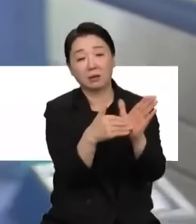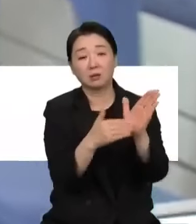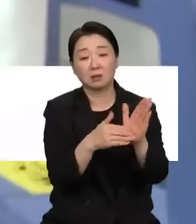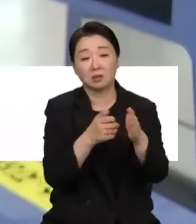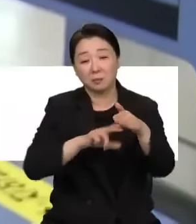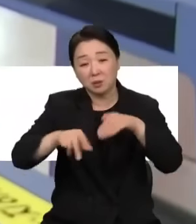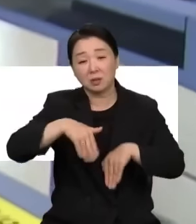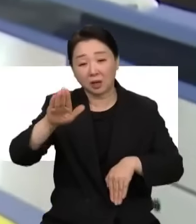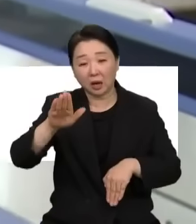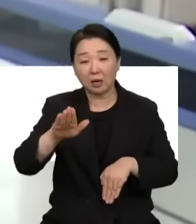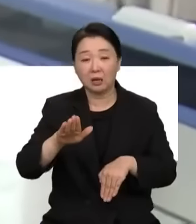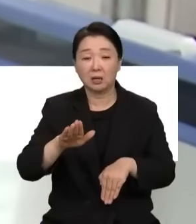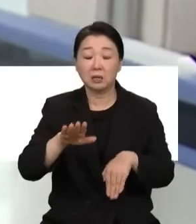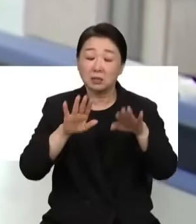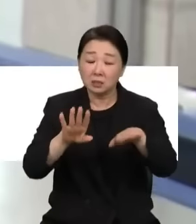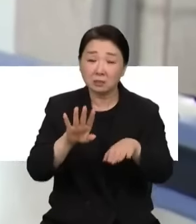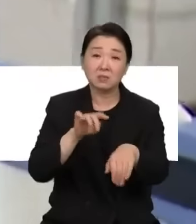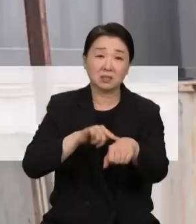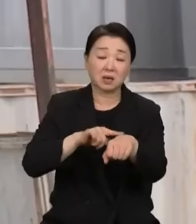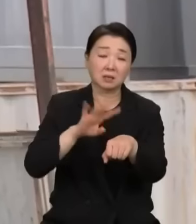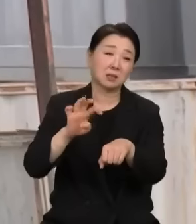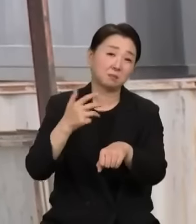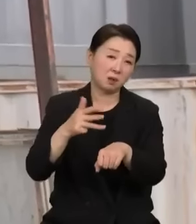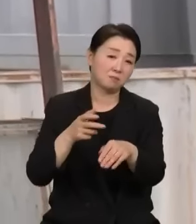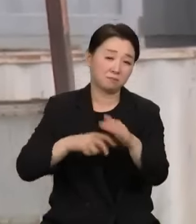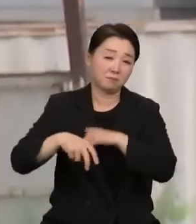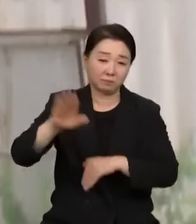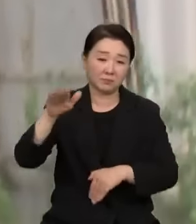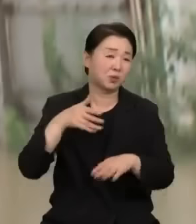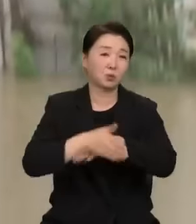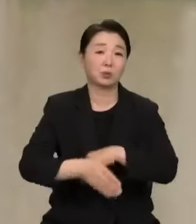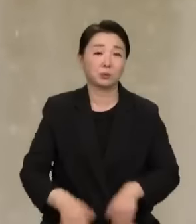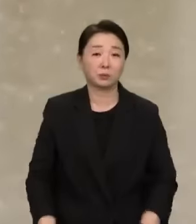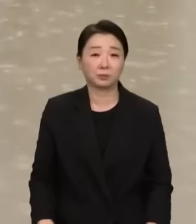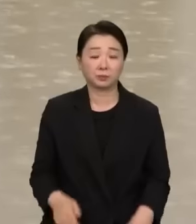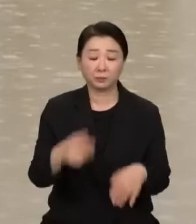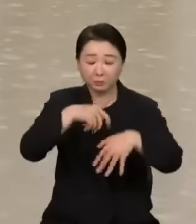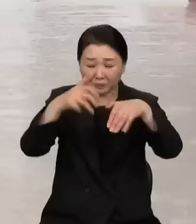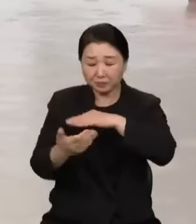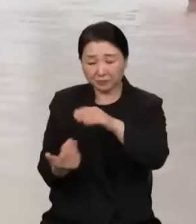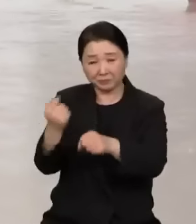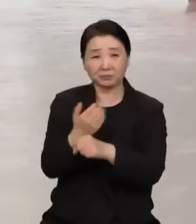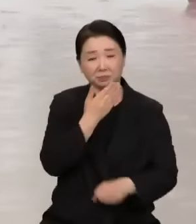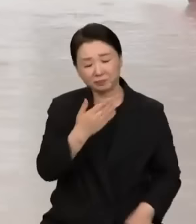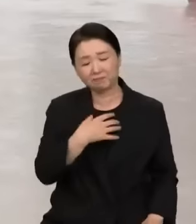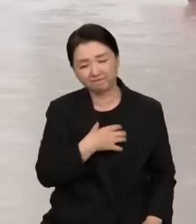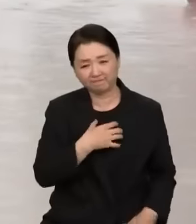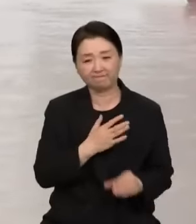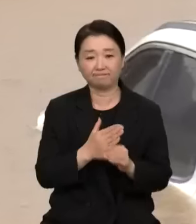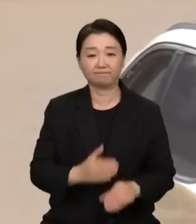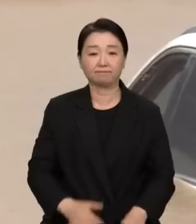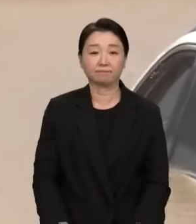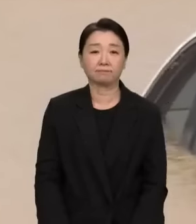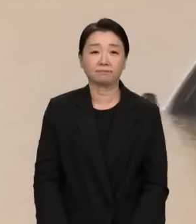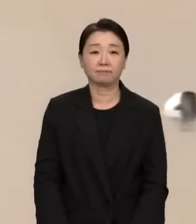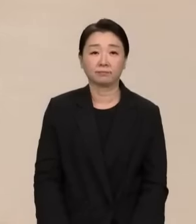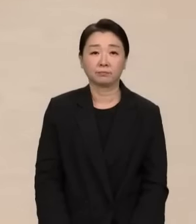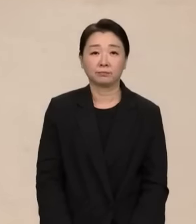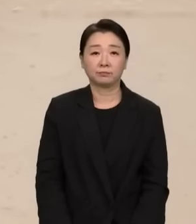네. 48분차 지금 늦었어. 다시 비가 오기 전에 복구할 수 있을까 주민들은 걱정이 앞섭니다.